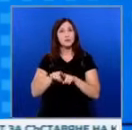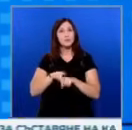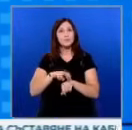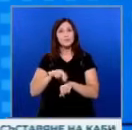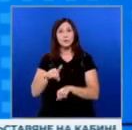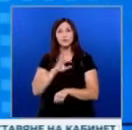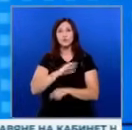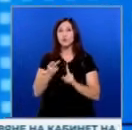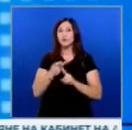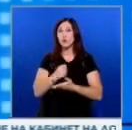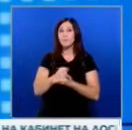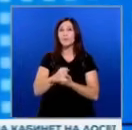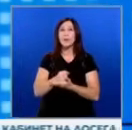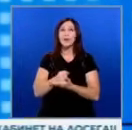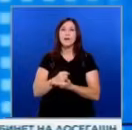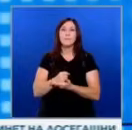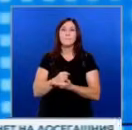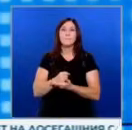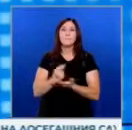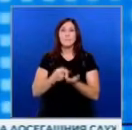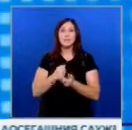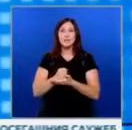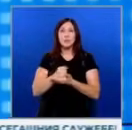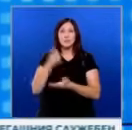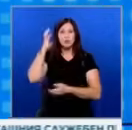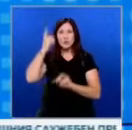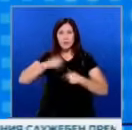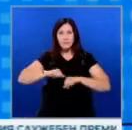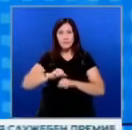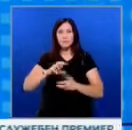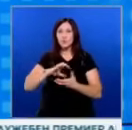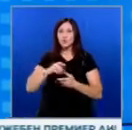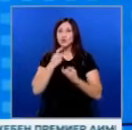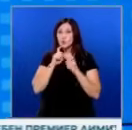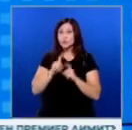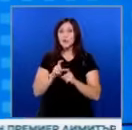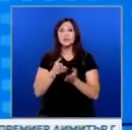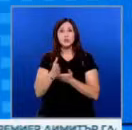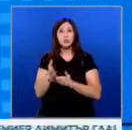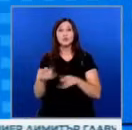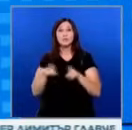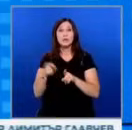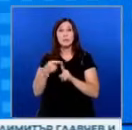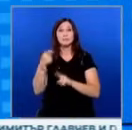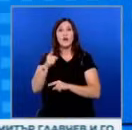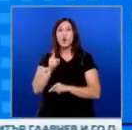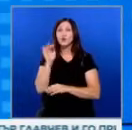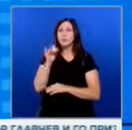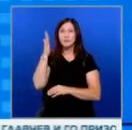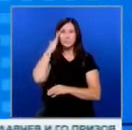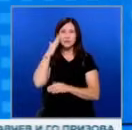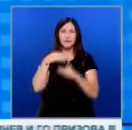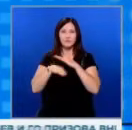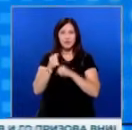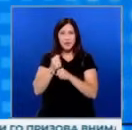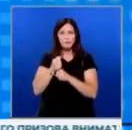за втори път мандата за служебен кабинет, политическите коментари са насочени отново към това кой ще бъде министър на вътрешните работи